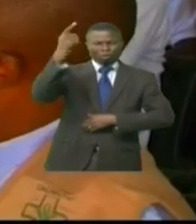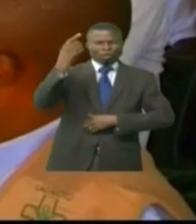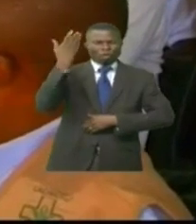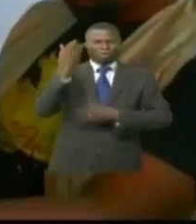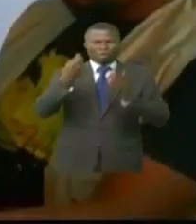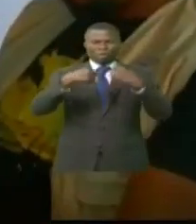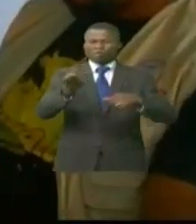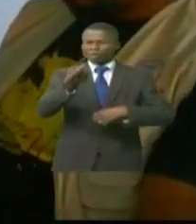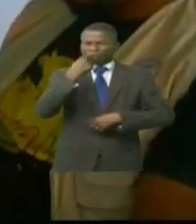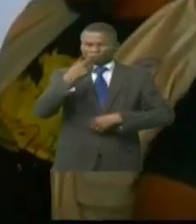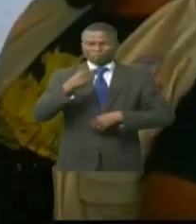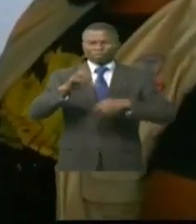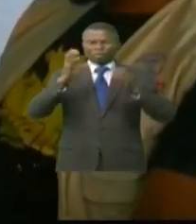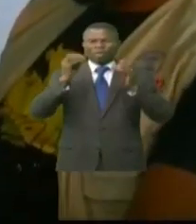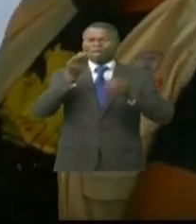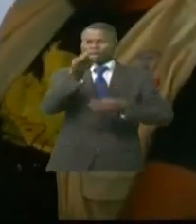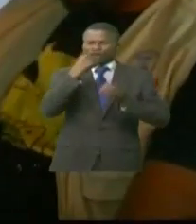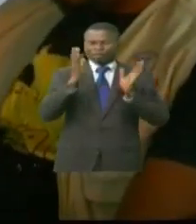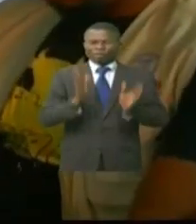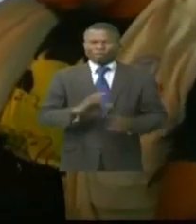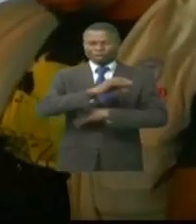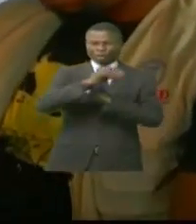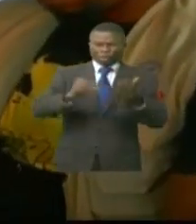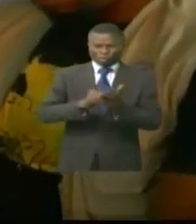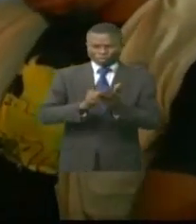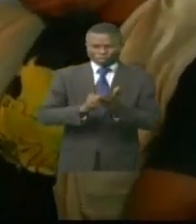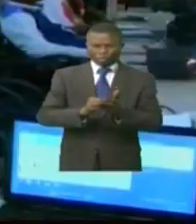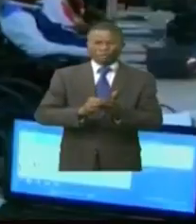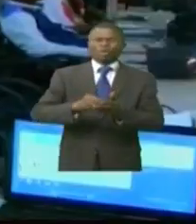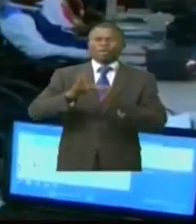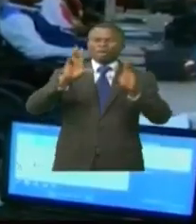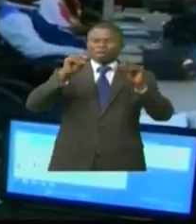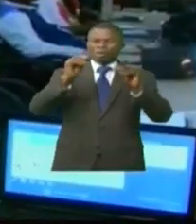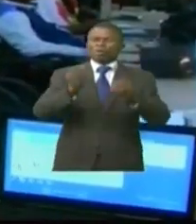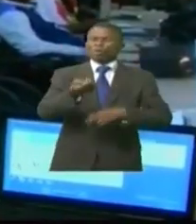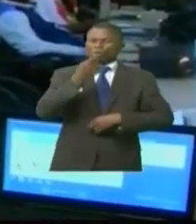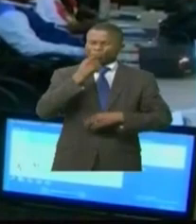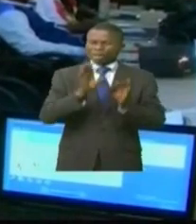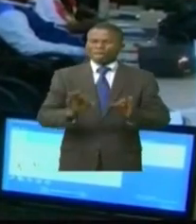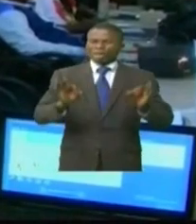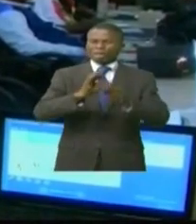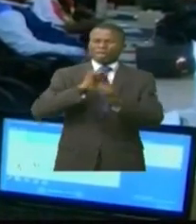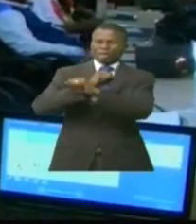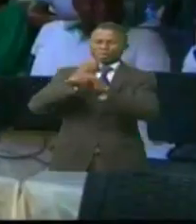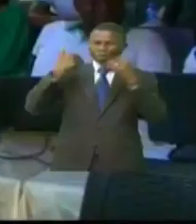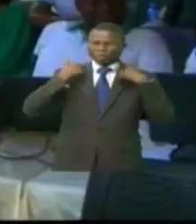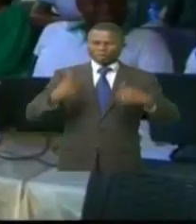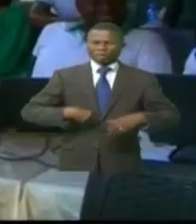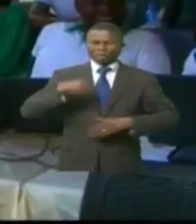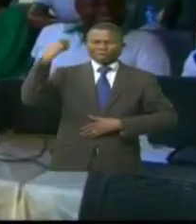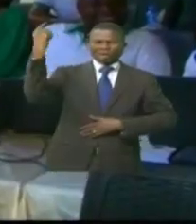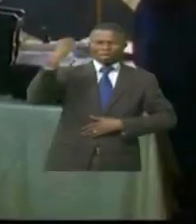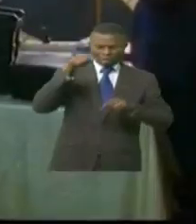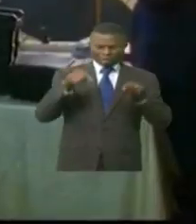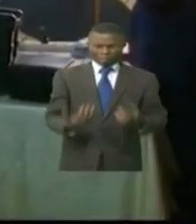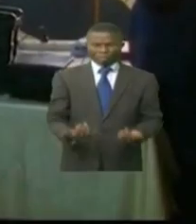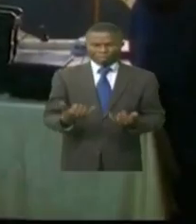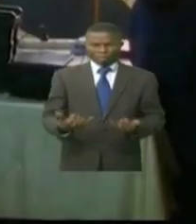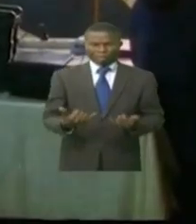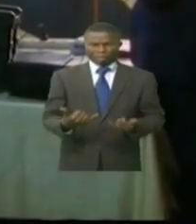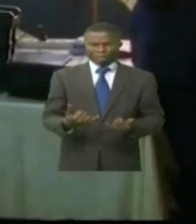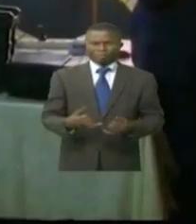sous le thème « Pharmaciens congolais au centre de l'ordre pharmaceutique nécessaire à la couverture santé universelle ». Pour le moment,